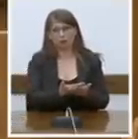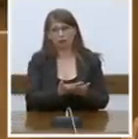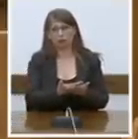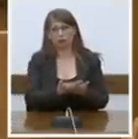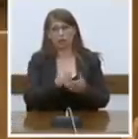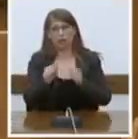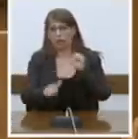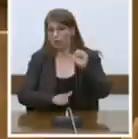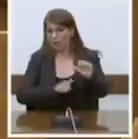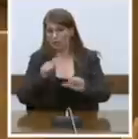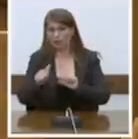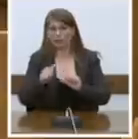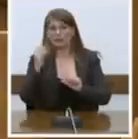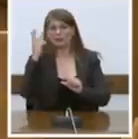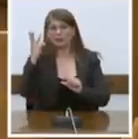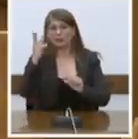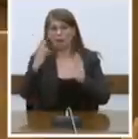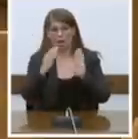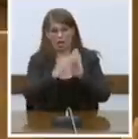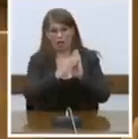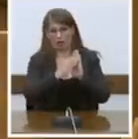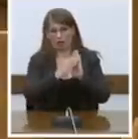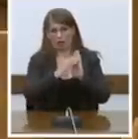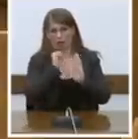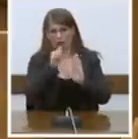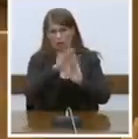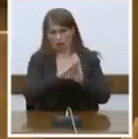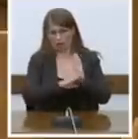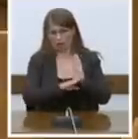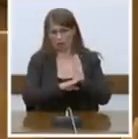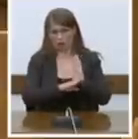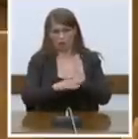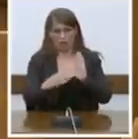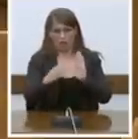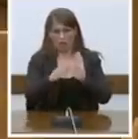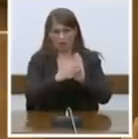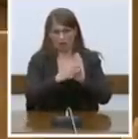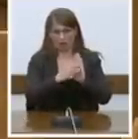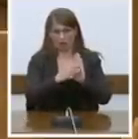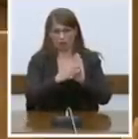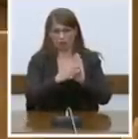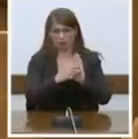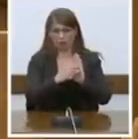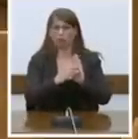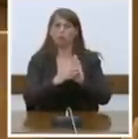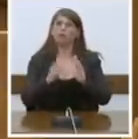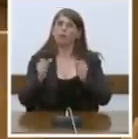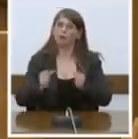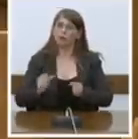αναθεώρηση τριών άρθρων του συντάγματος. Του άρθρου που θεσμοθετεί τη